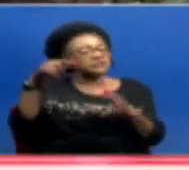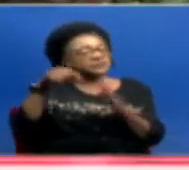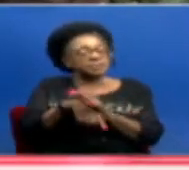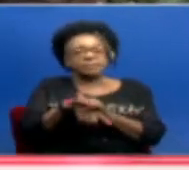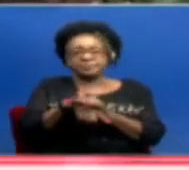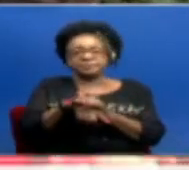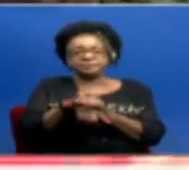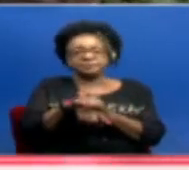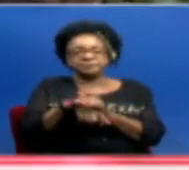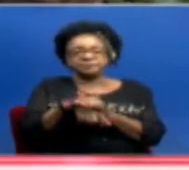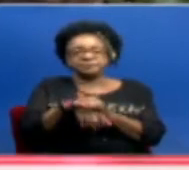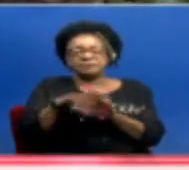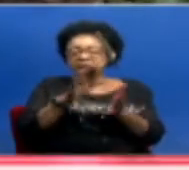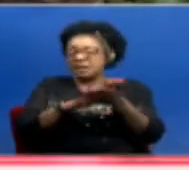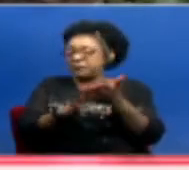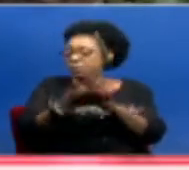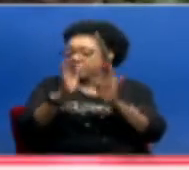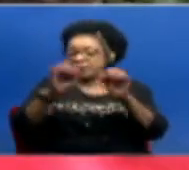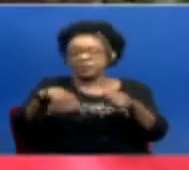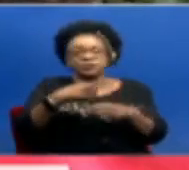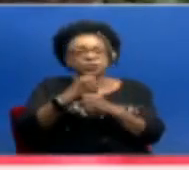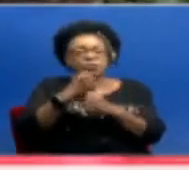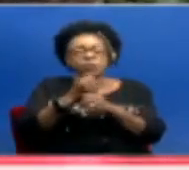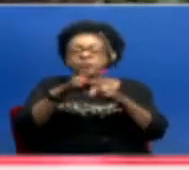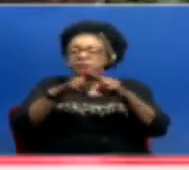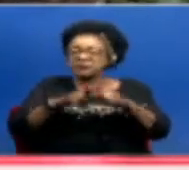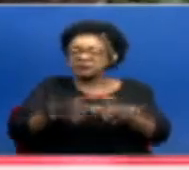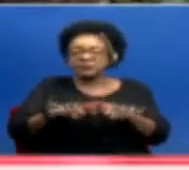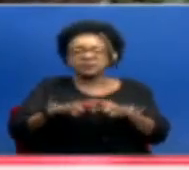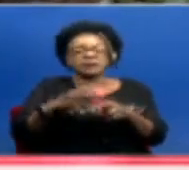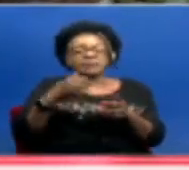Tunahangaika sana, hakuna vile tunaweza kufanya. Unakaa hapa, hakuna vile